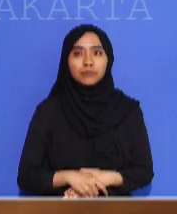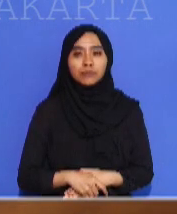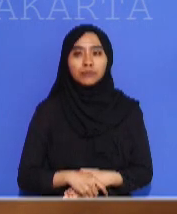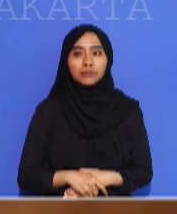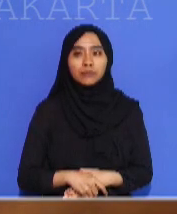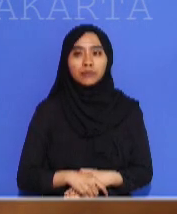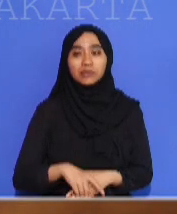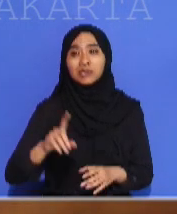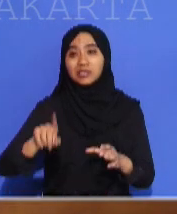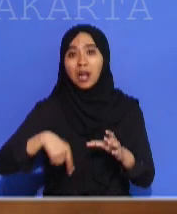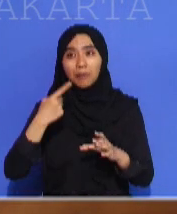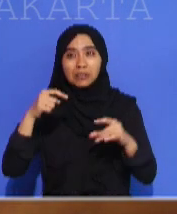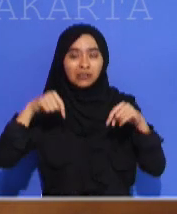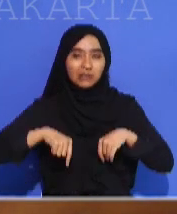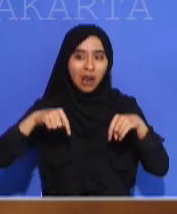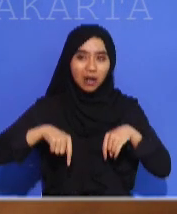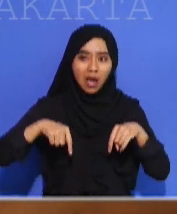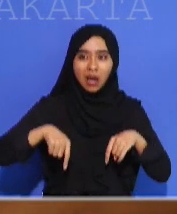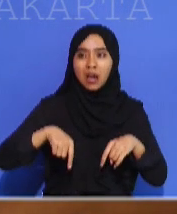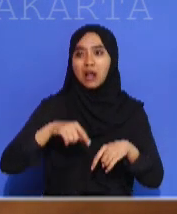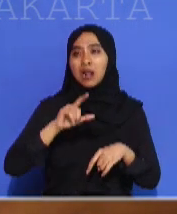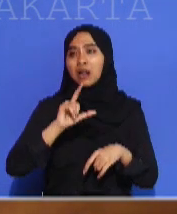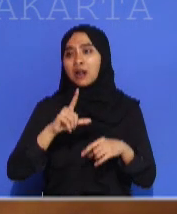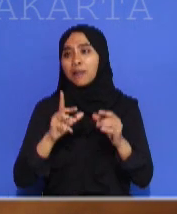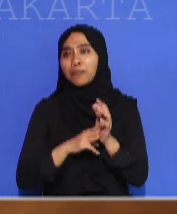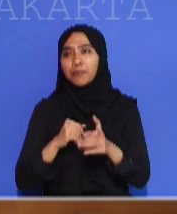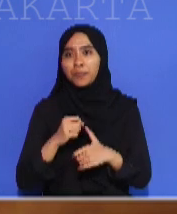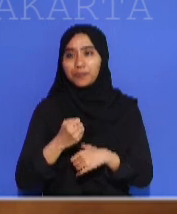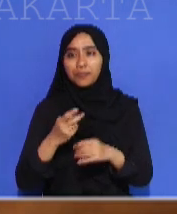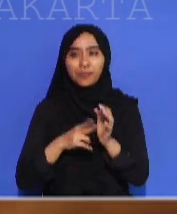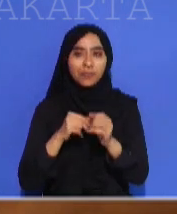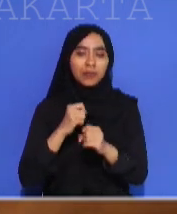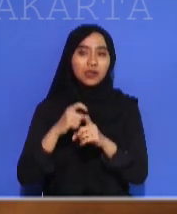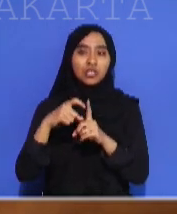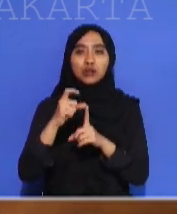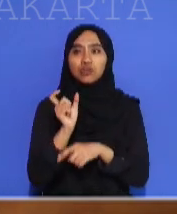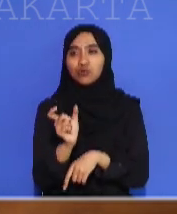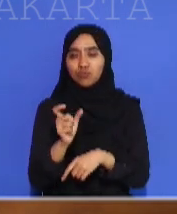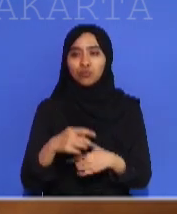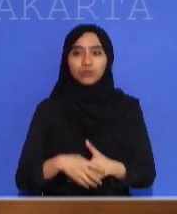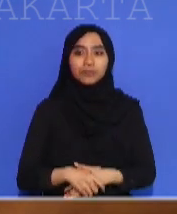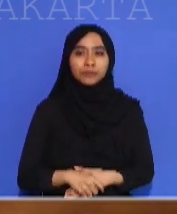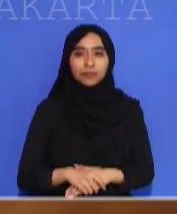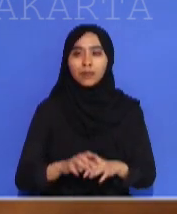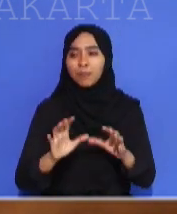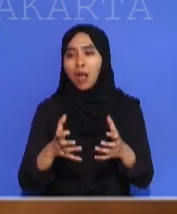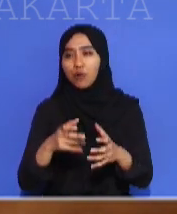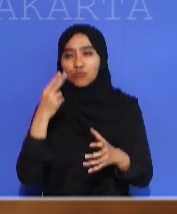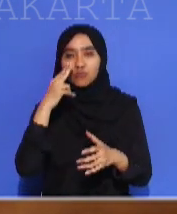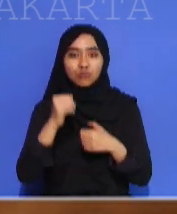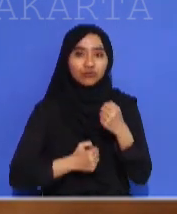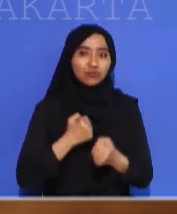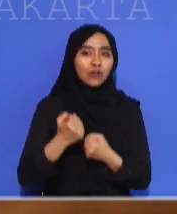umugial woh mengkuduawi tasih kathah dipadosaken Min salahunggal bahan Kang pangus